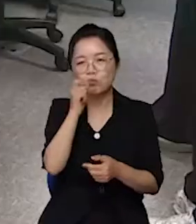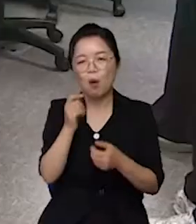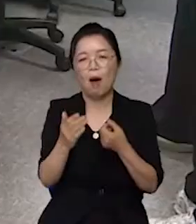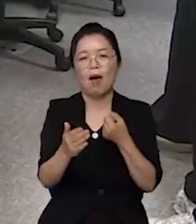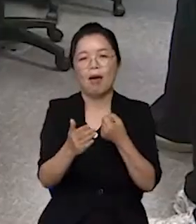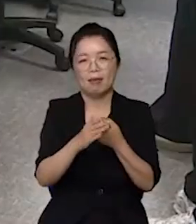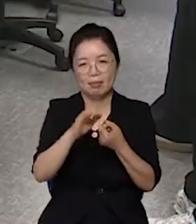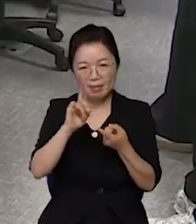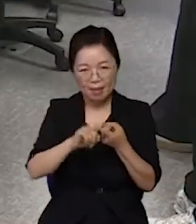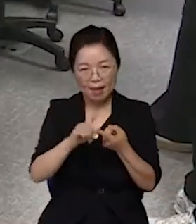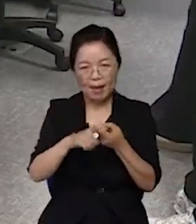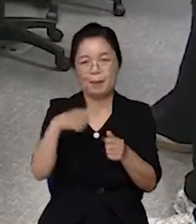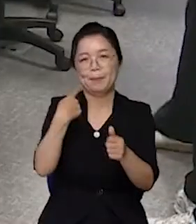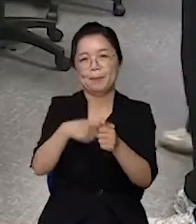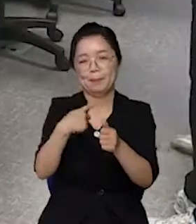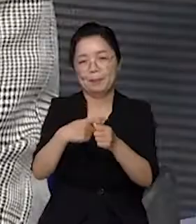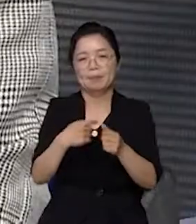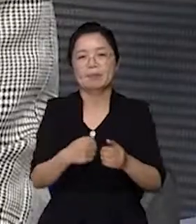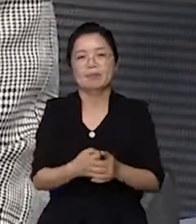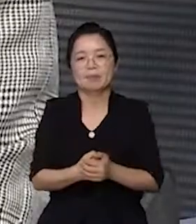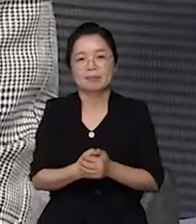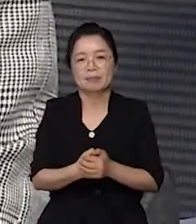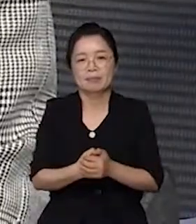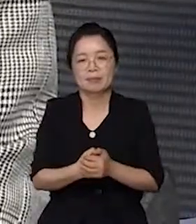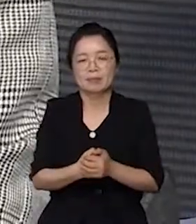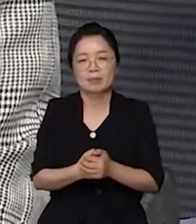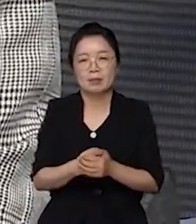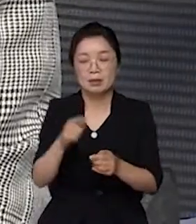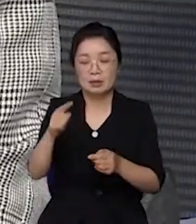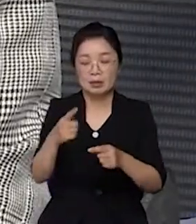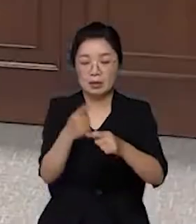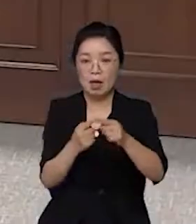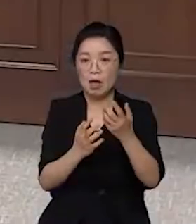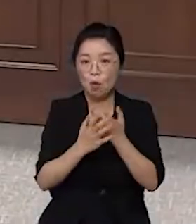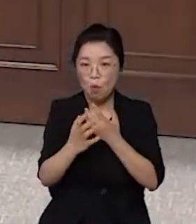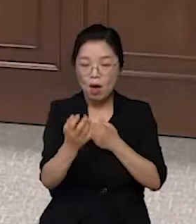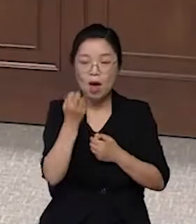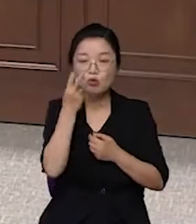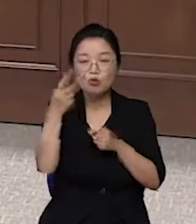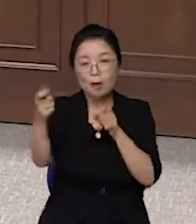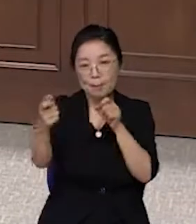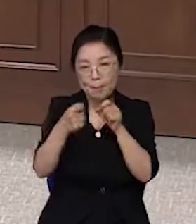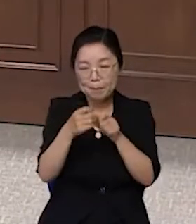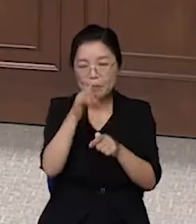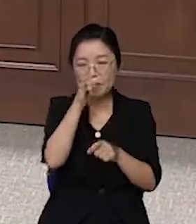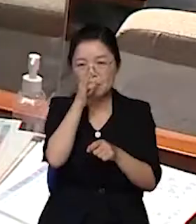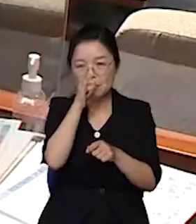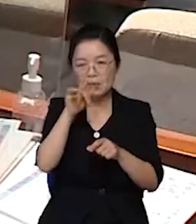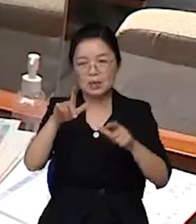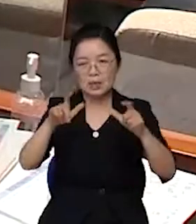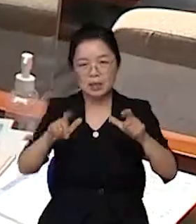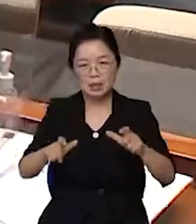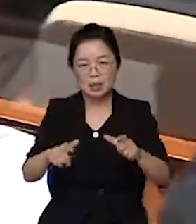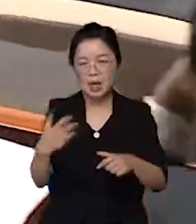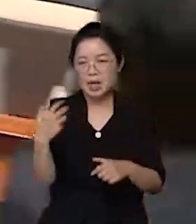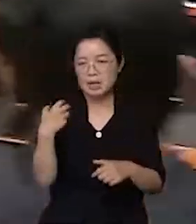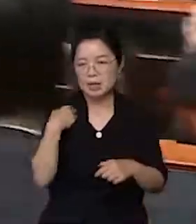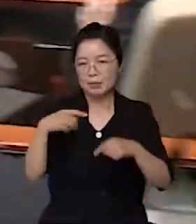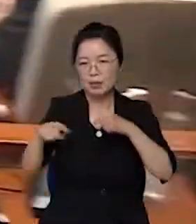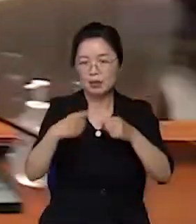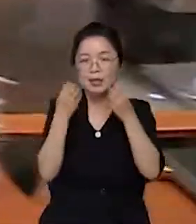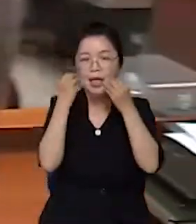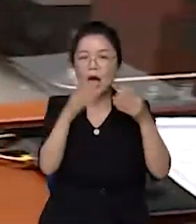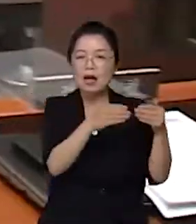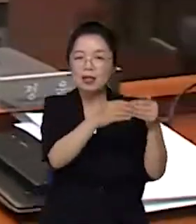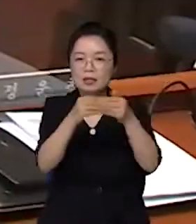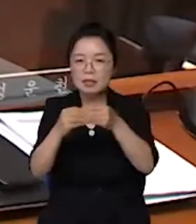들었습니다. 전당대회까지 두 달도 남지 않은 상황에서 지역 의원들은 이제 책임 정치의 부재를 극복할 새로운